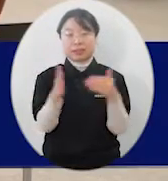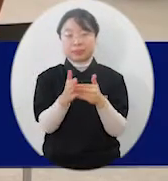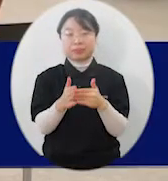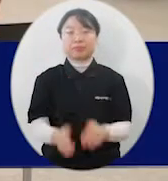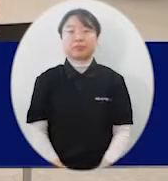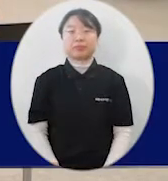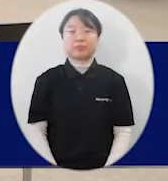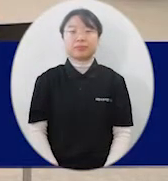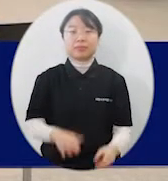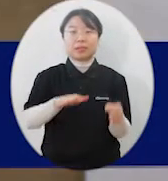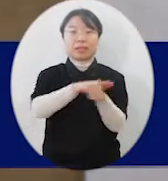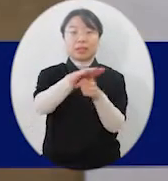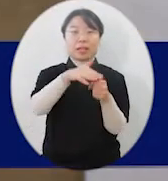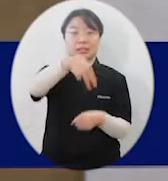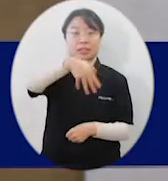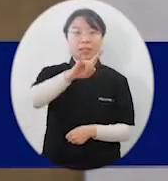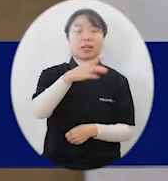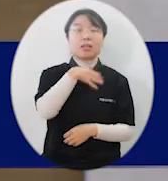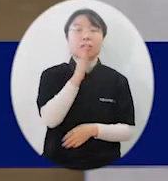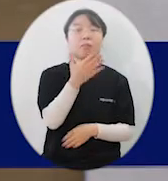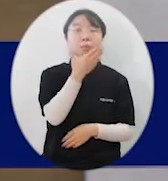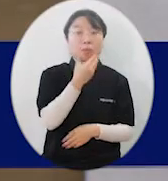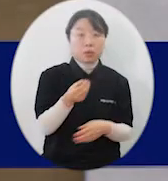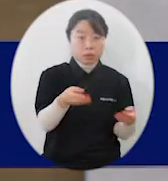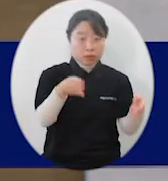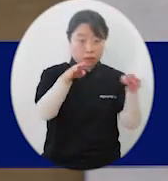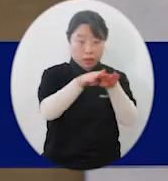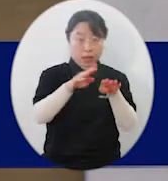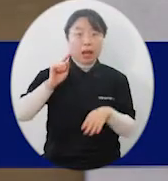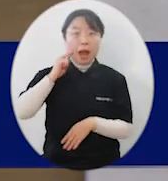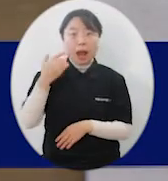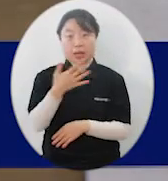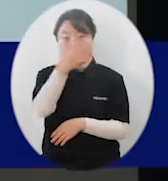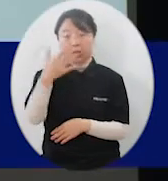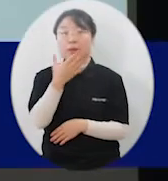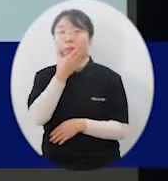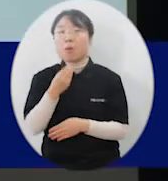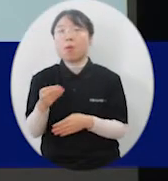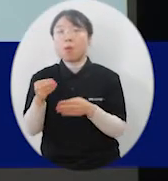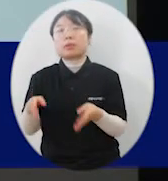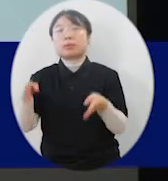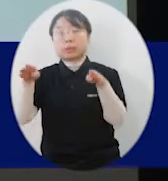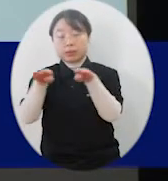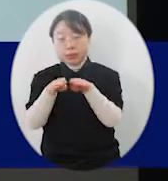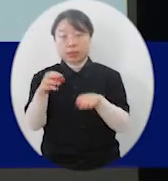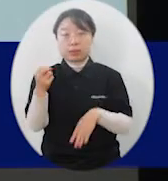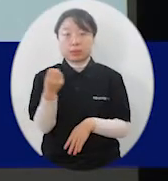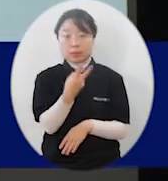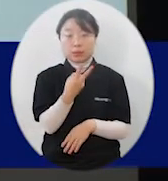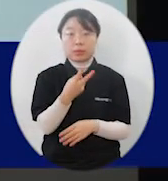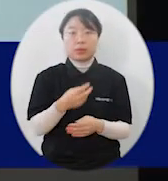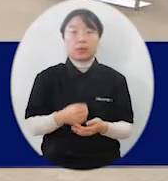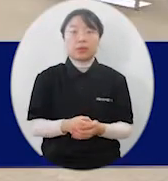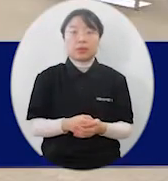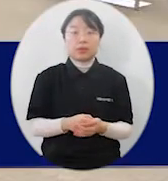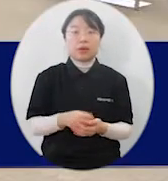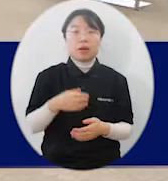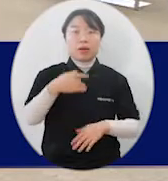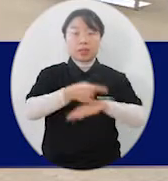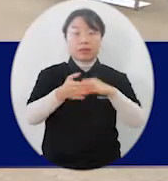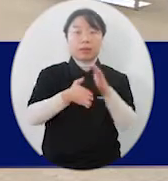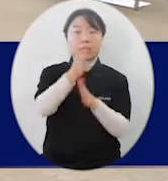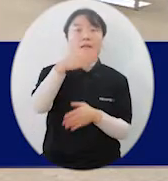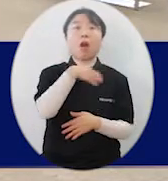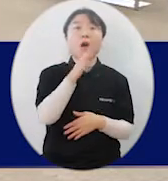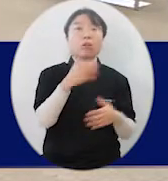사랑채 노인복지관과 아름채 노인복지관, 의왕 시니어클럽, 대한노인회 의왕시 집회 등 4개